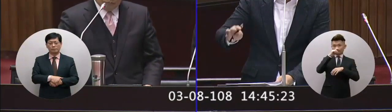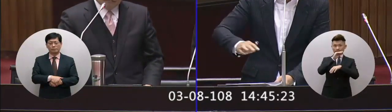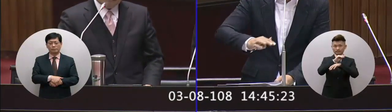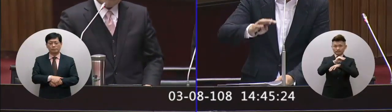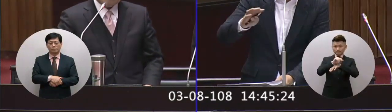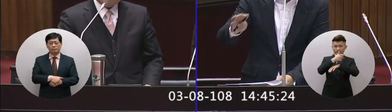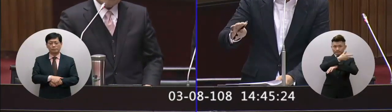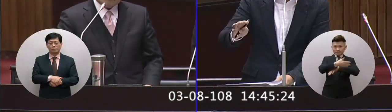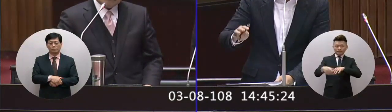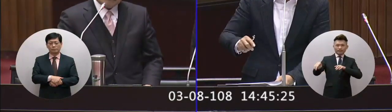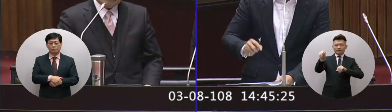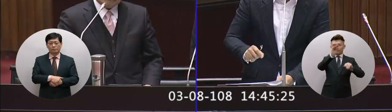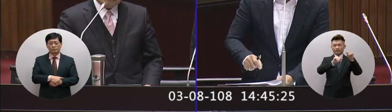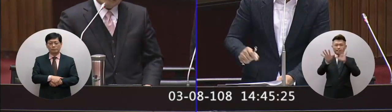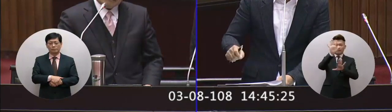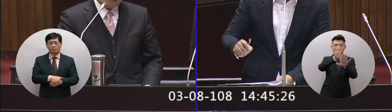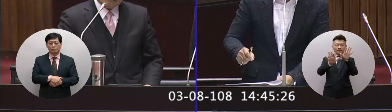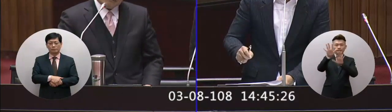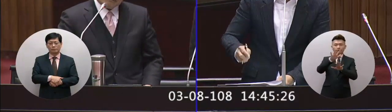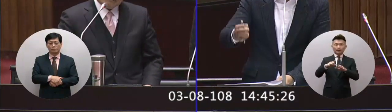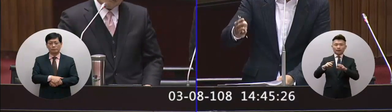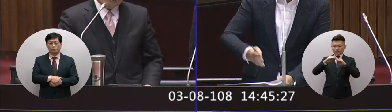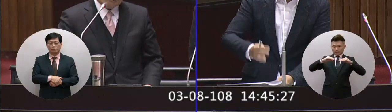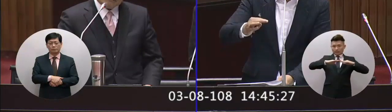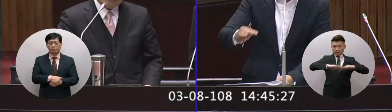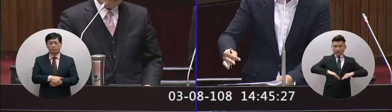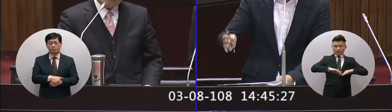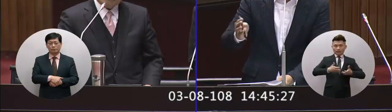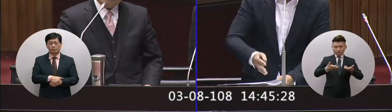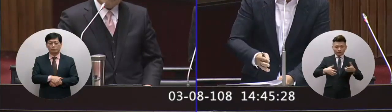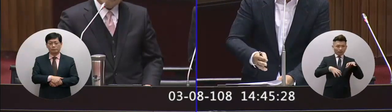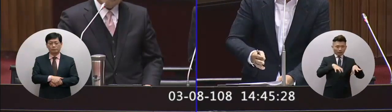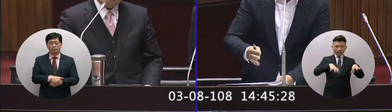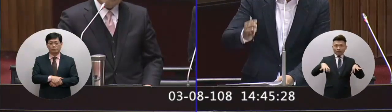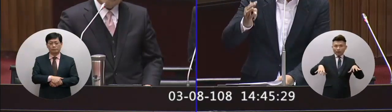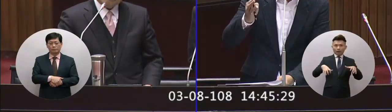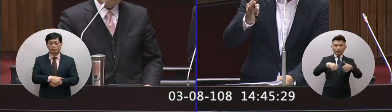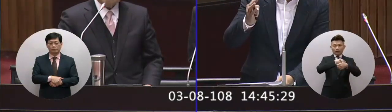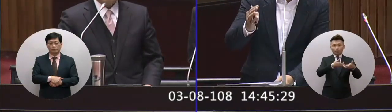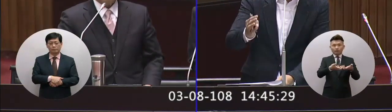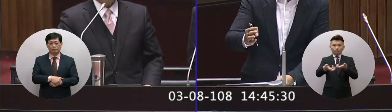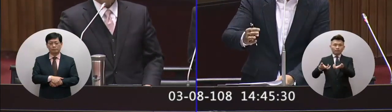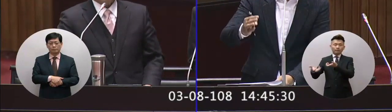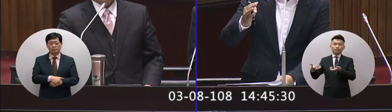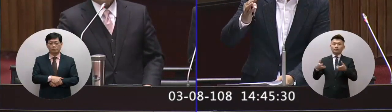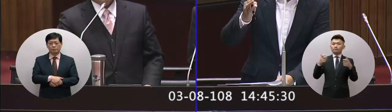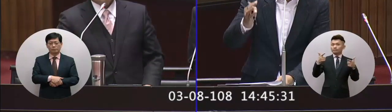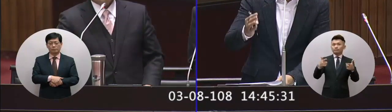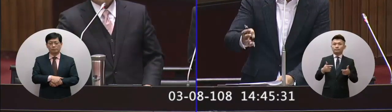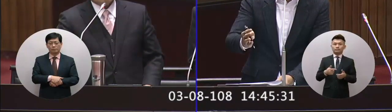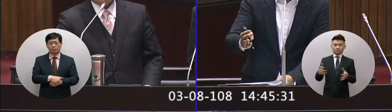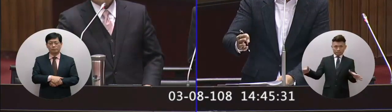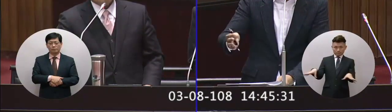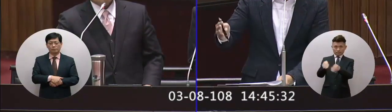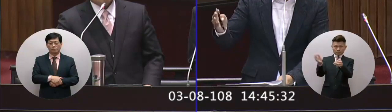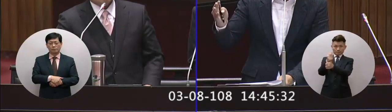的沙塵報有一個共同治理平台不會像地層下線還分那個部會分那個部會分那個部會所以我是不是要在這裡也跟